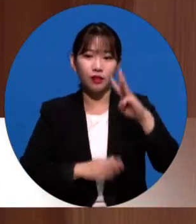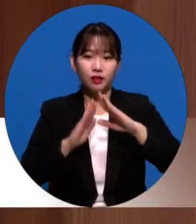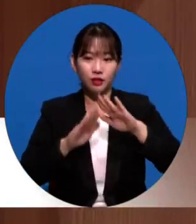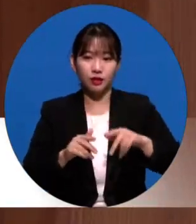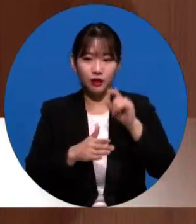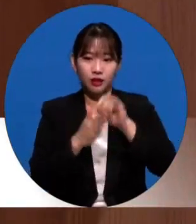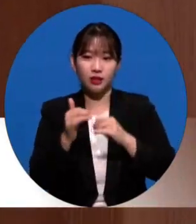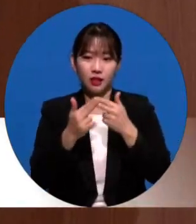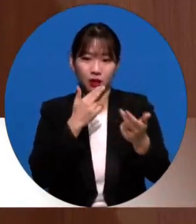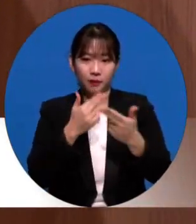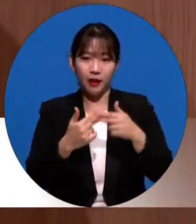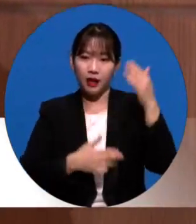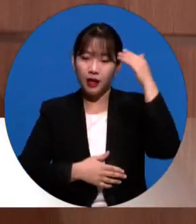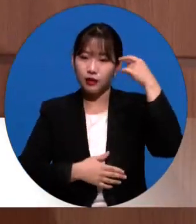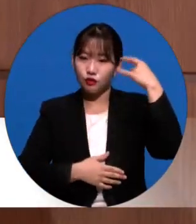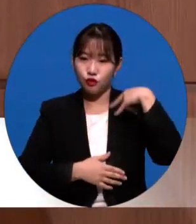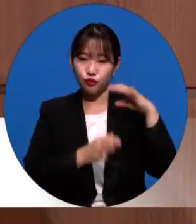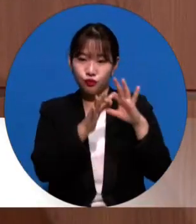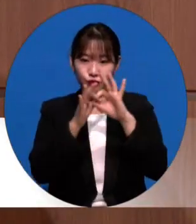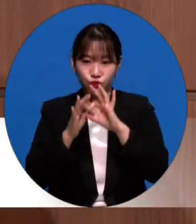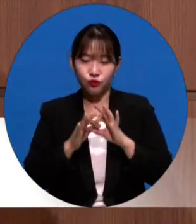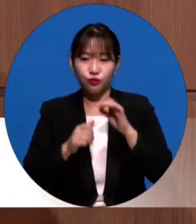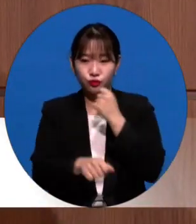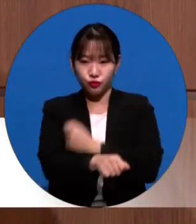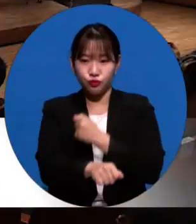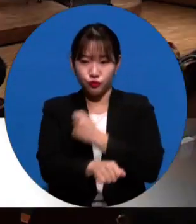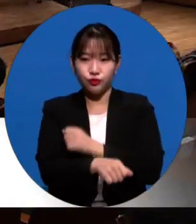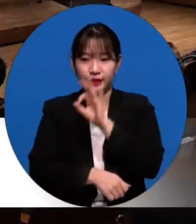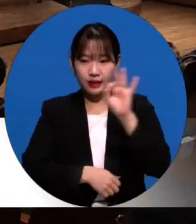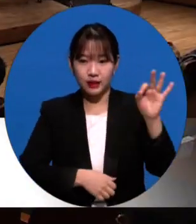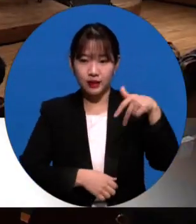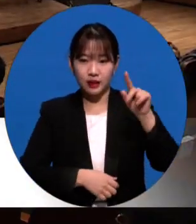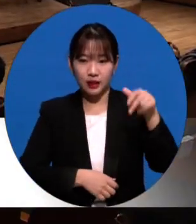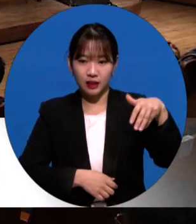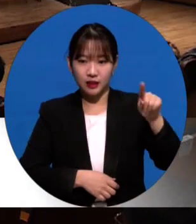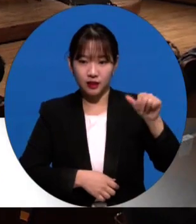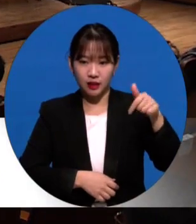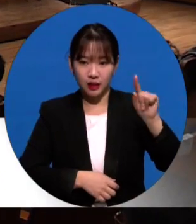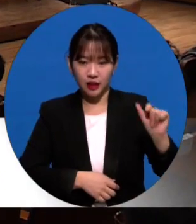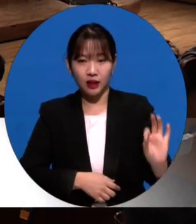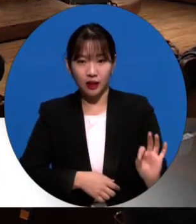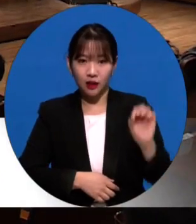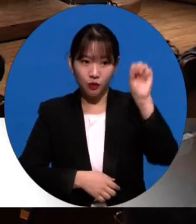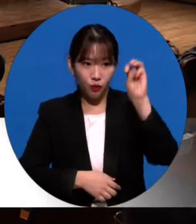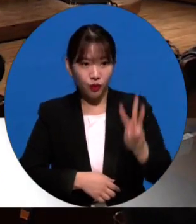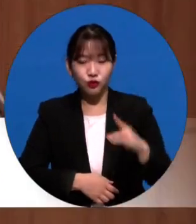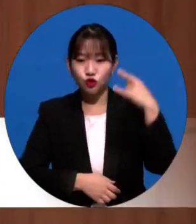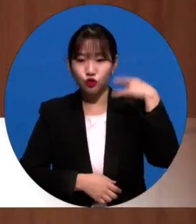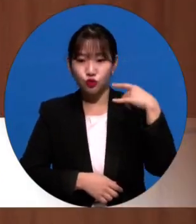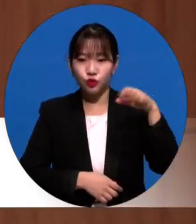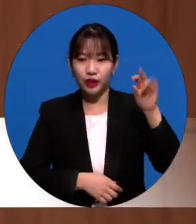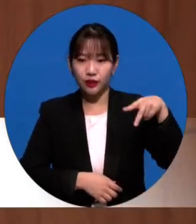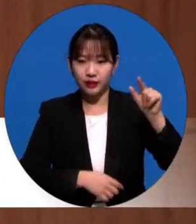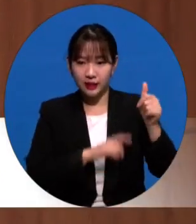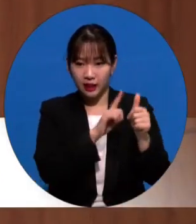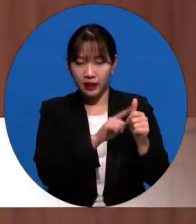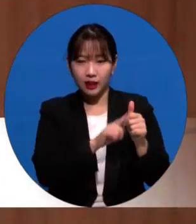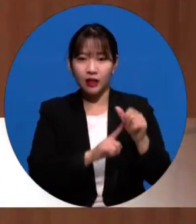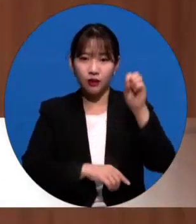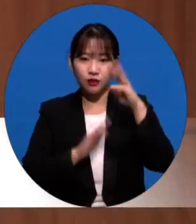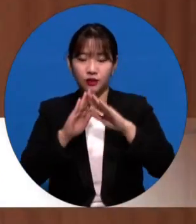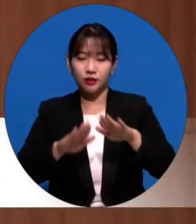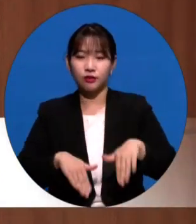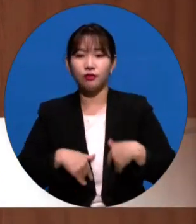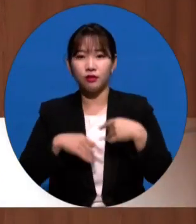광주 전남 기자협회는 한중 이해 증진에 노력한 공로로 장청강 주광주 중국 총영사와 광주 전남